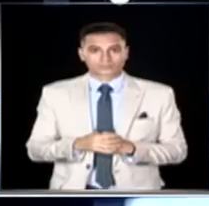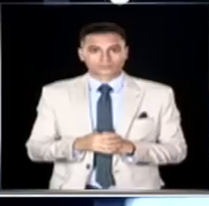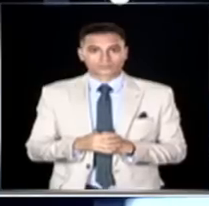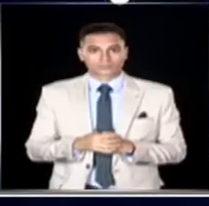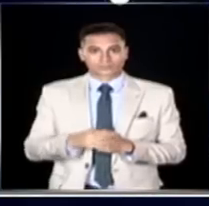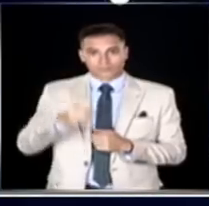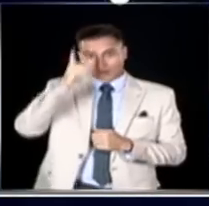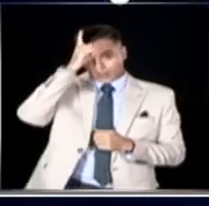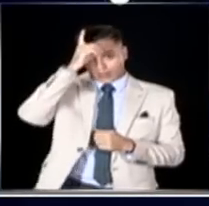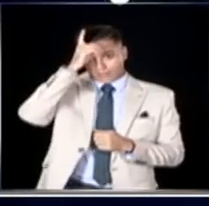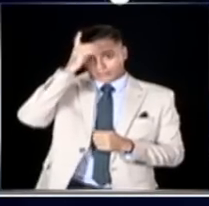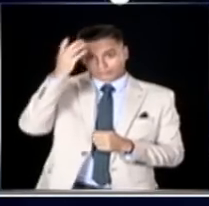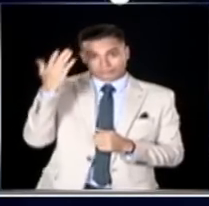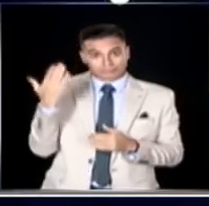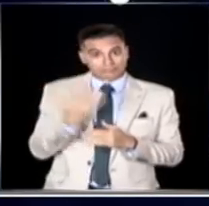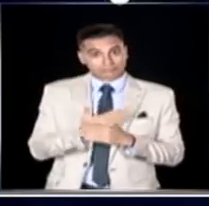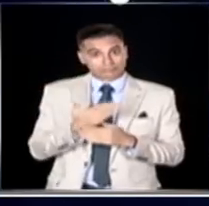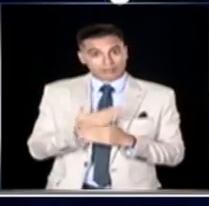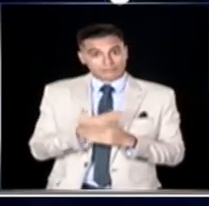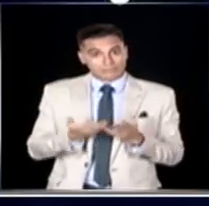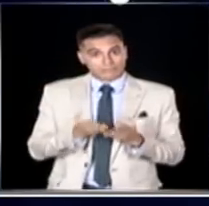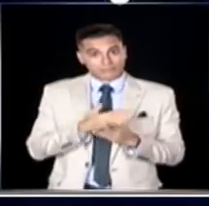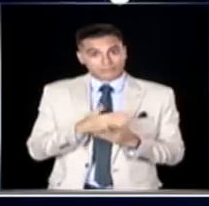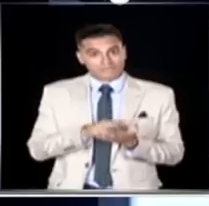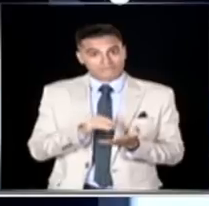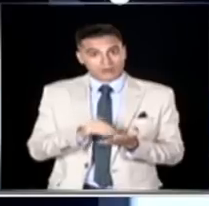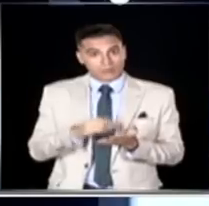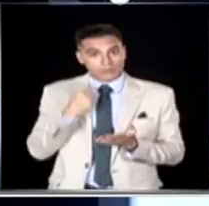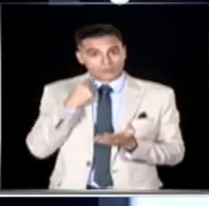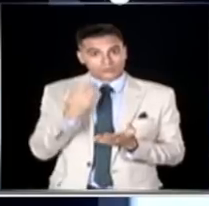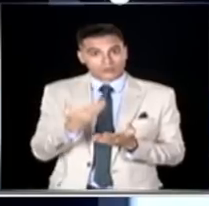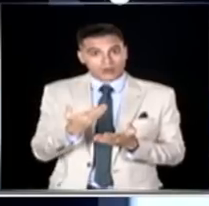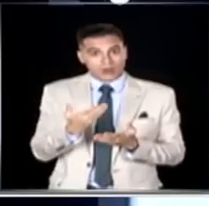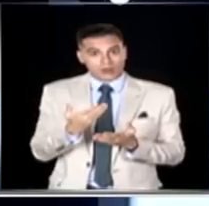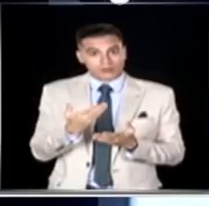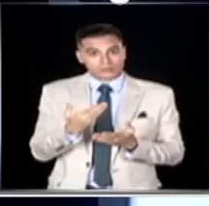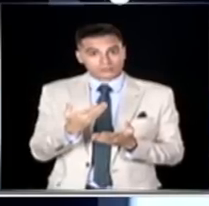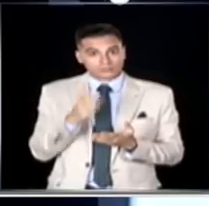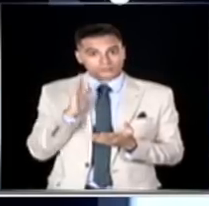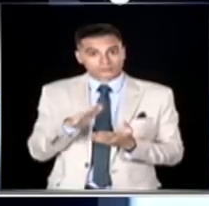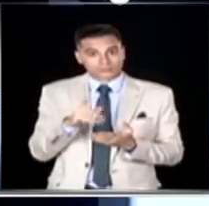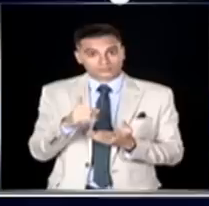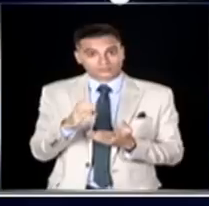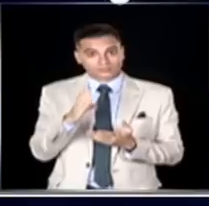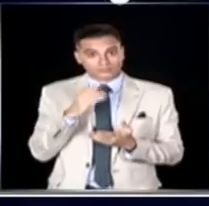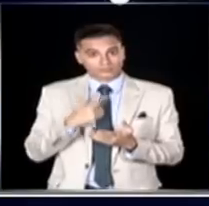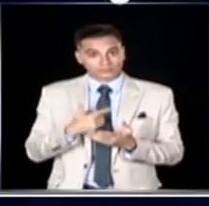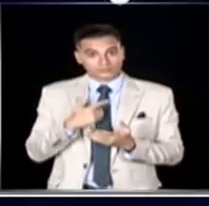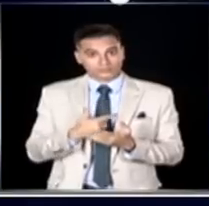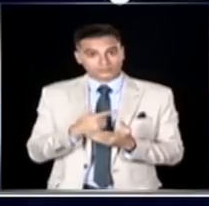ألمانيا. ليه تاخد الريسك في بداية المباراة؟ عشان شكك في الإجابة.